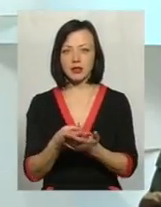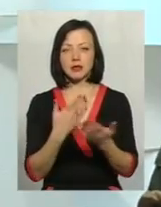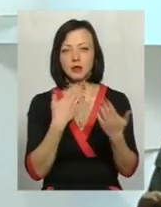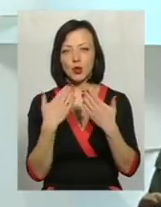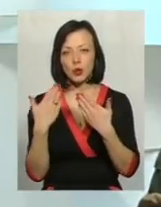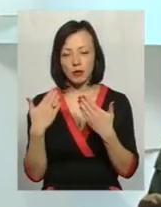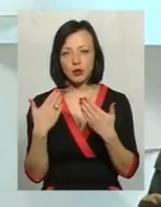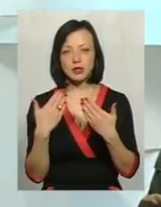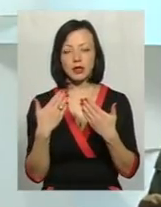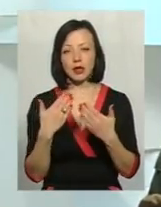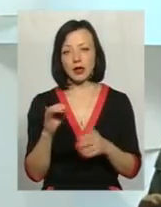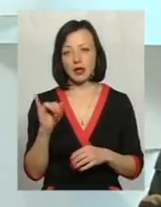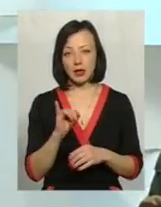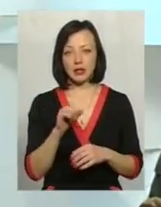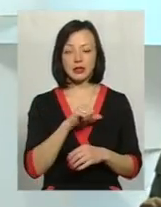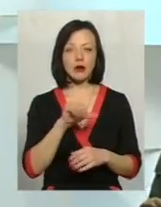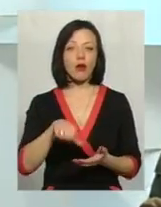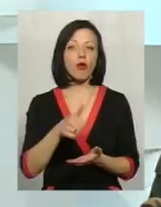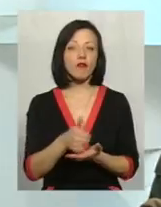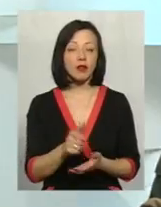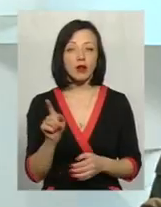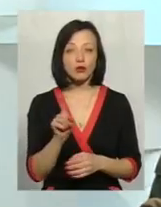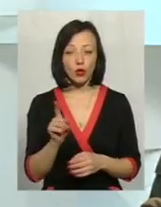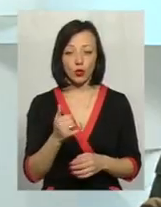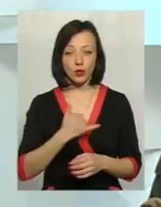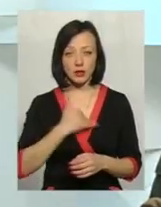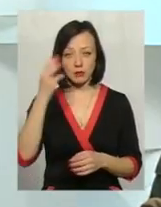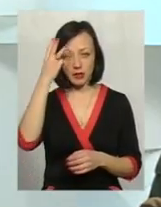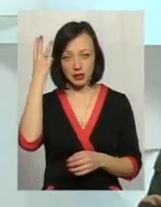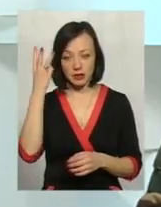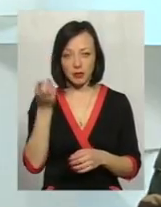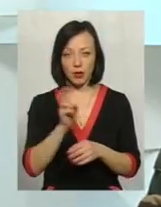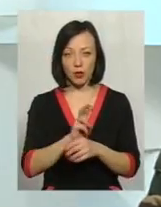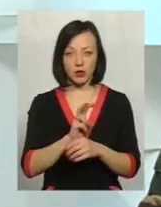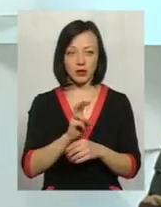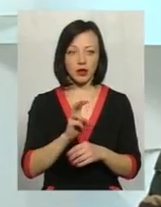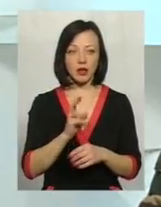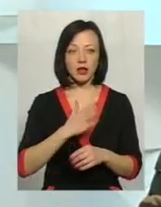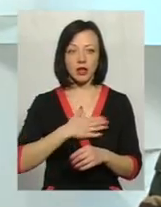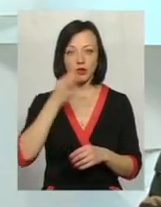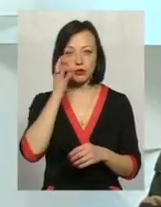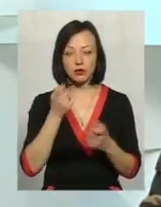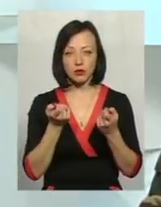спілкуємося. От, ну і саме головне, то, що от до нас хмельницькі хлопці приходять, наш досвід